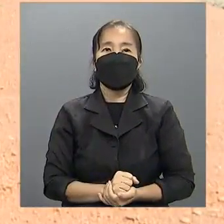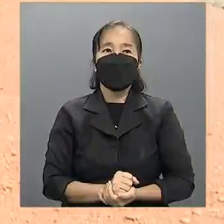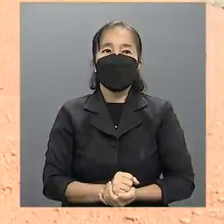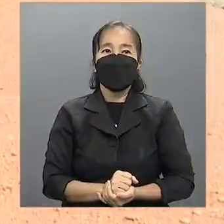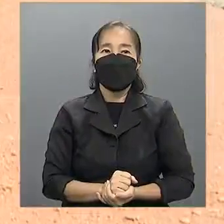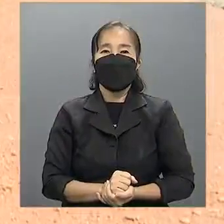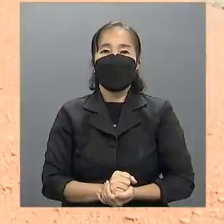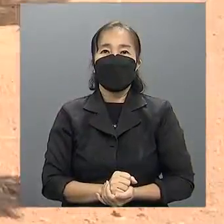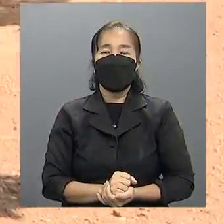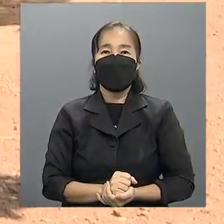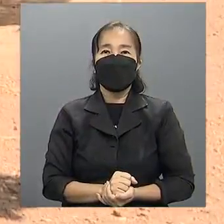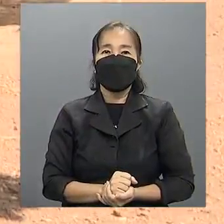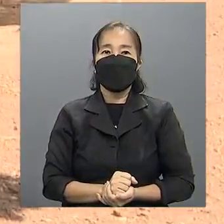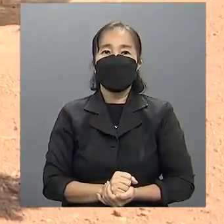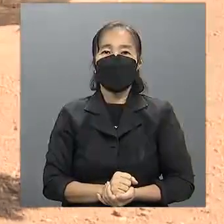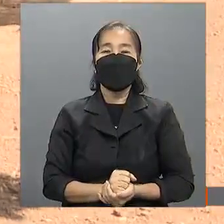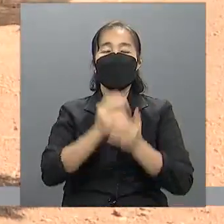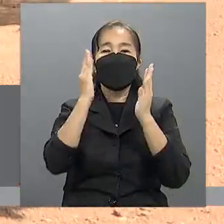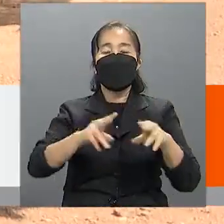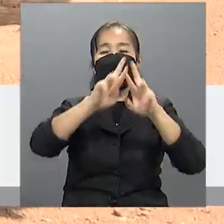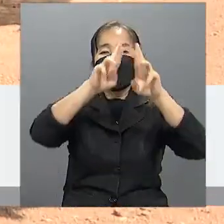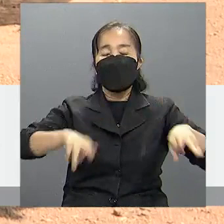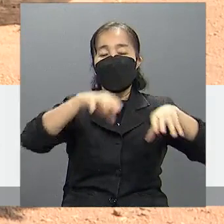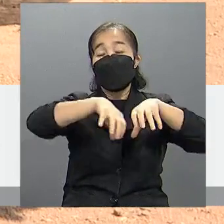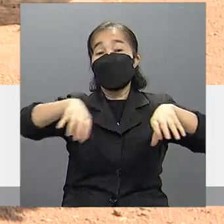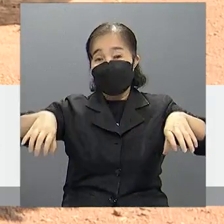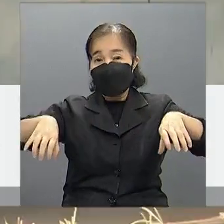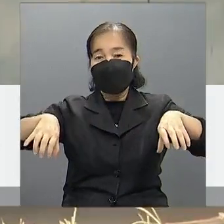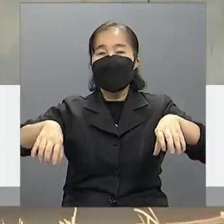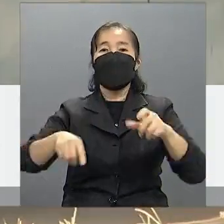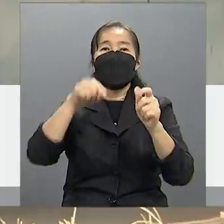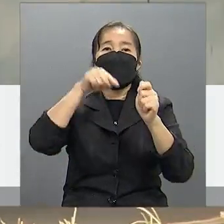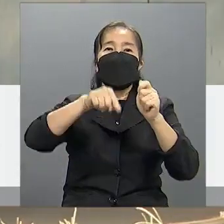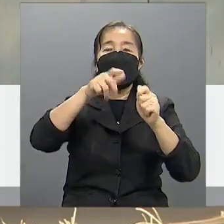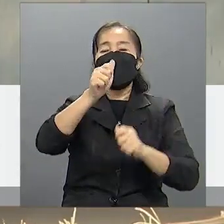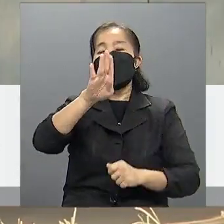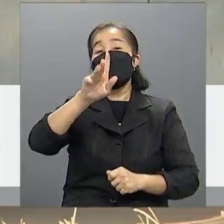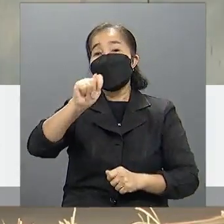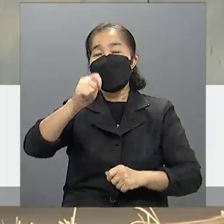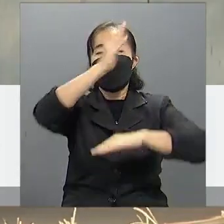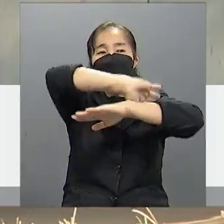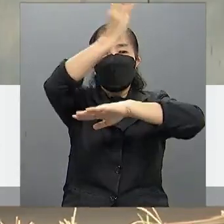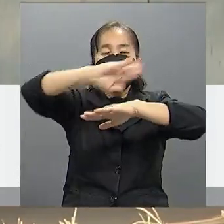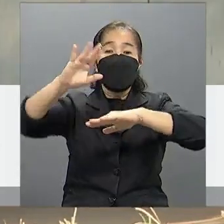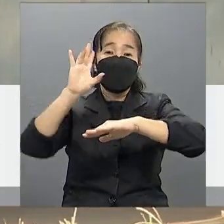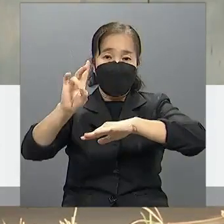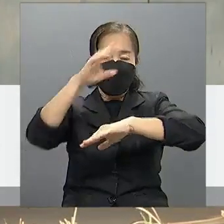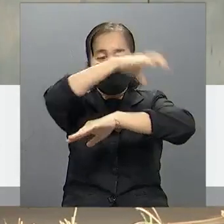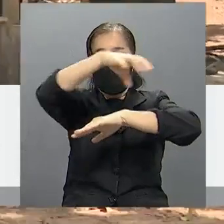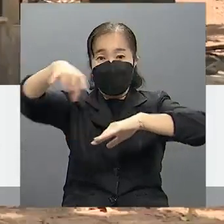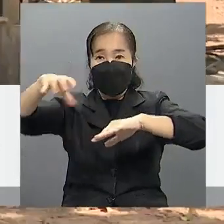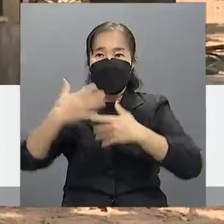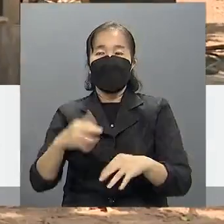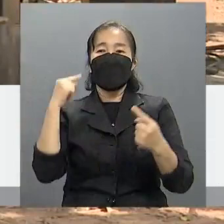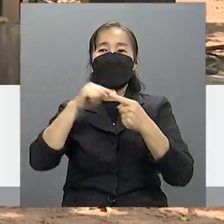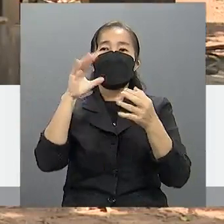ร้านค้าหลายแห่งภายในชุมชนตำบลเขาเจ็ดลูกอำเภอทับคล้อจังหวัดพิจิตรถูกปล่อยทิ้งร้างสะท้อนถึงเศรษฐกิจที่ซ